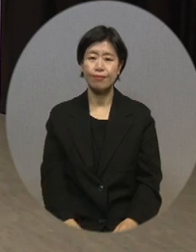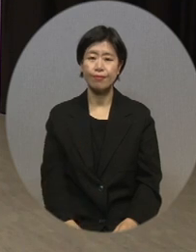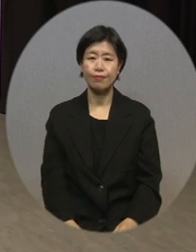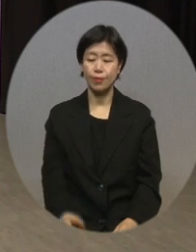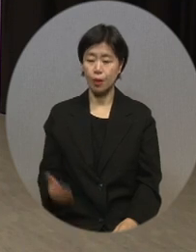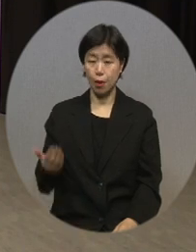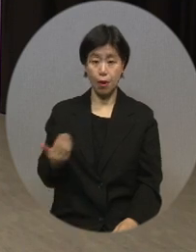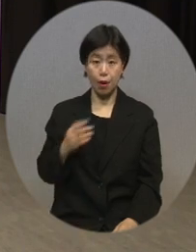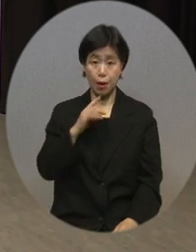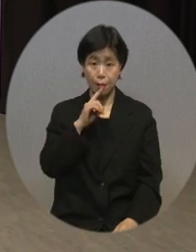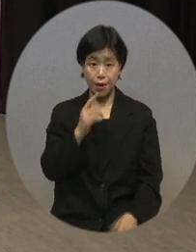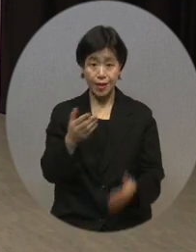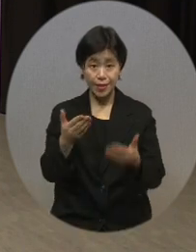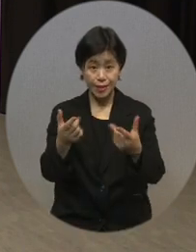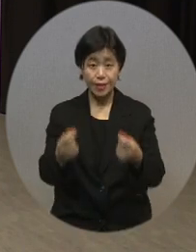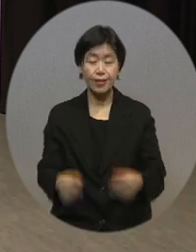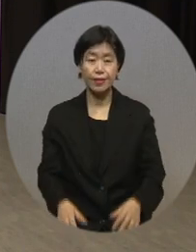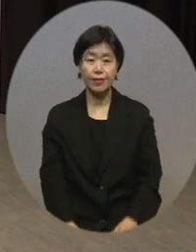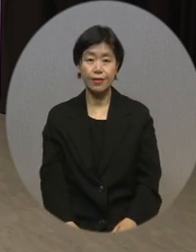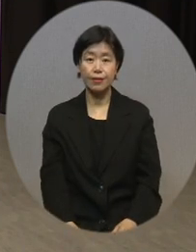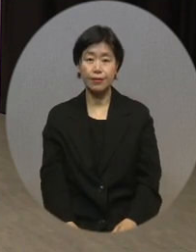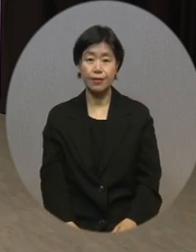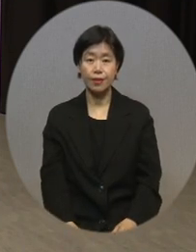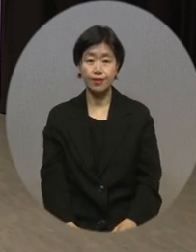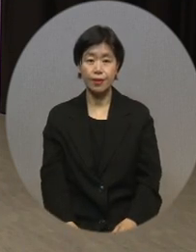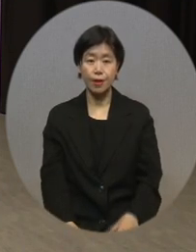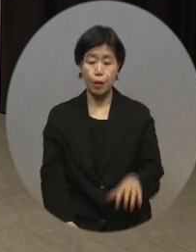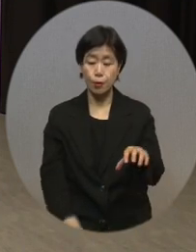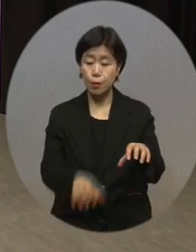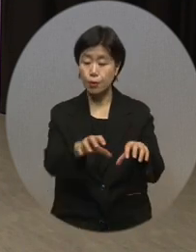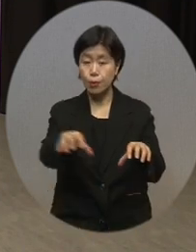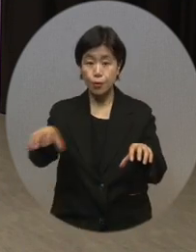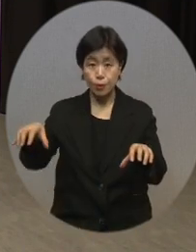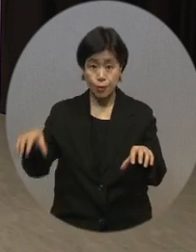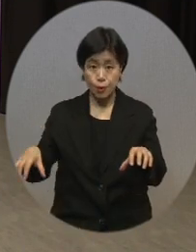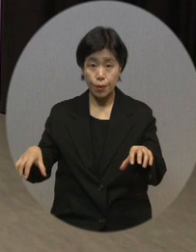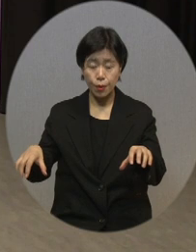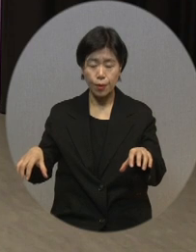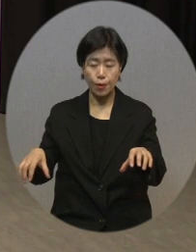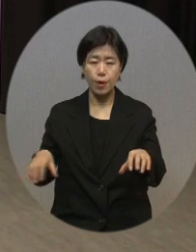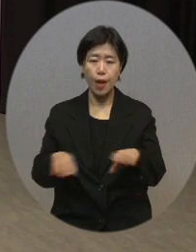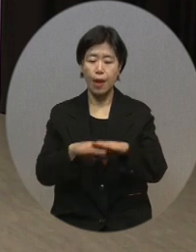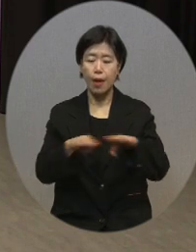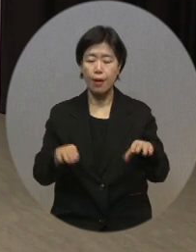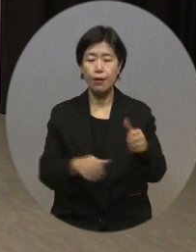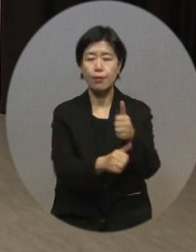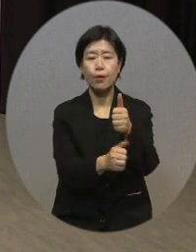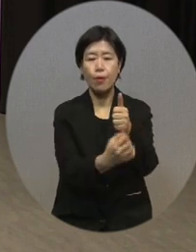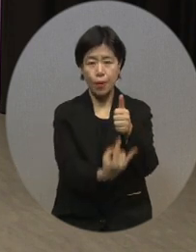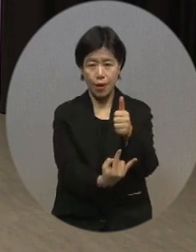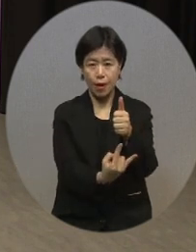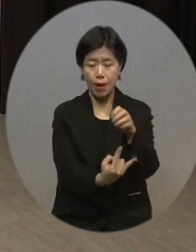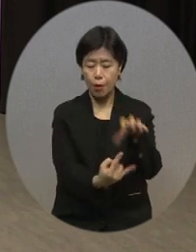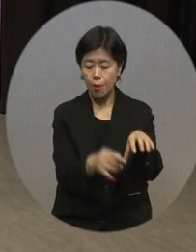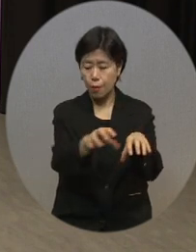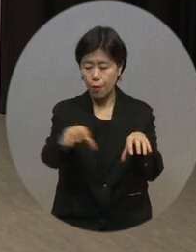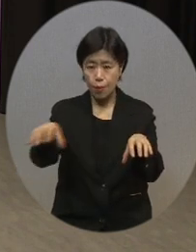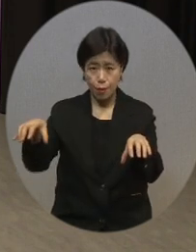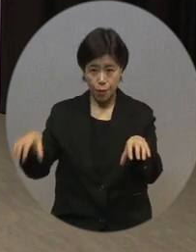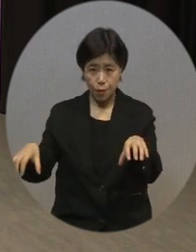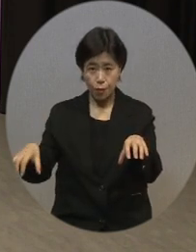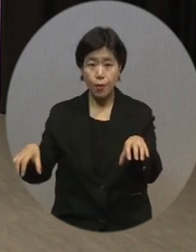아까 말씀드린 대로 이제 각 동별로 그런 위원회를 설치하고 그 위원회에 주민의